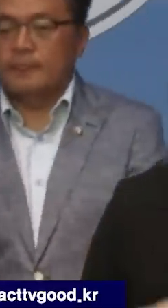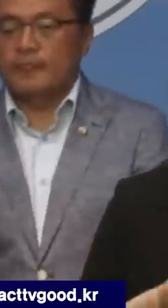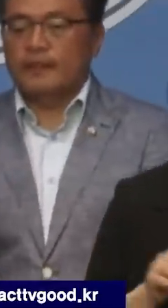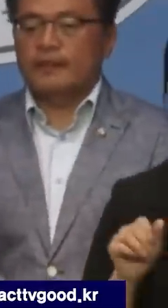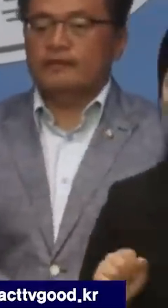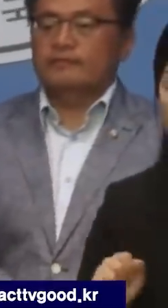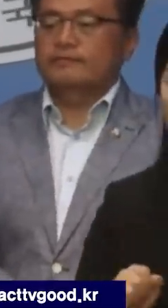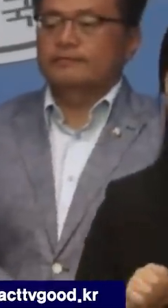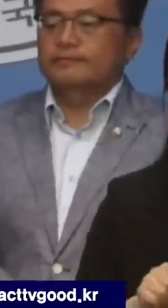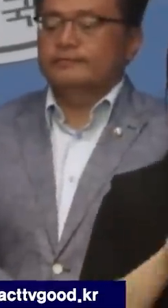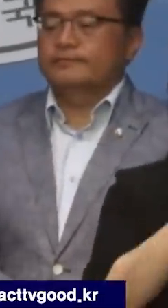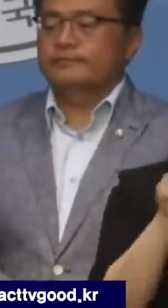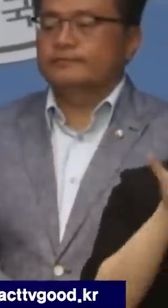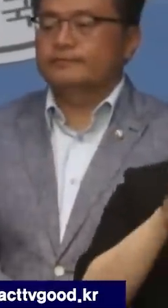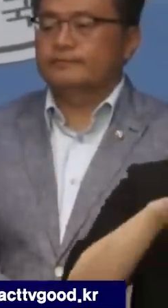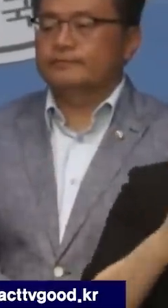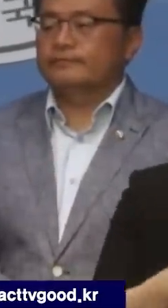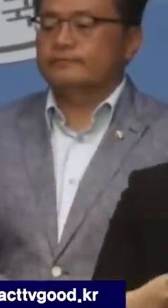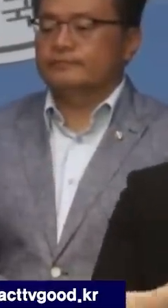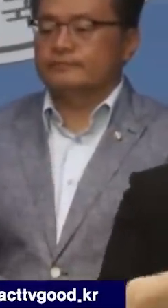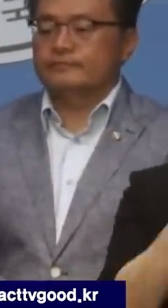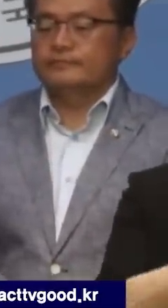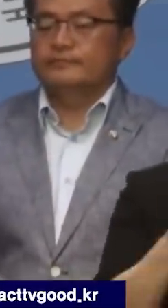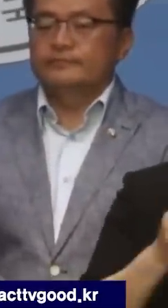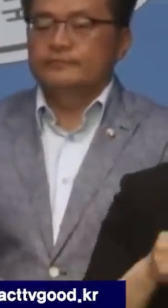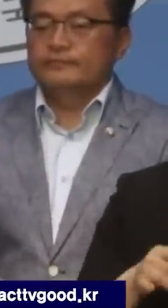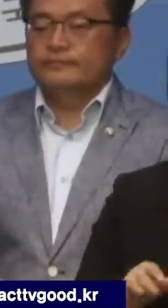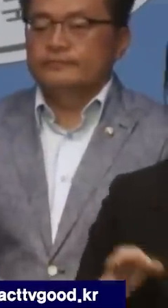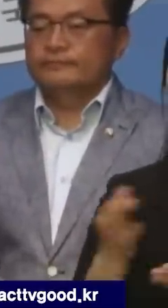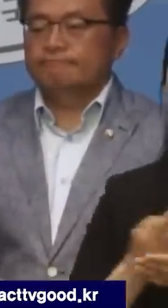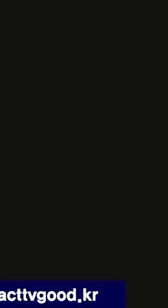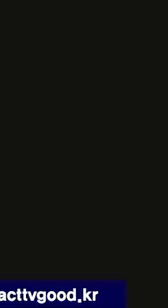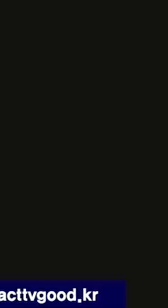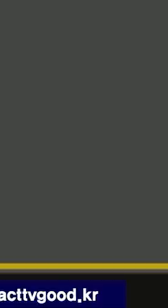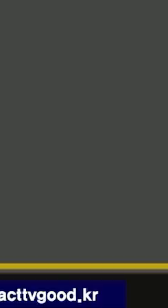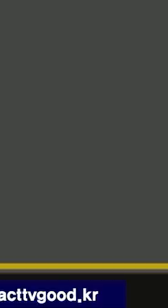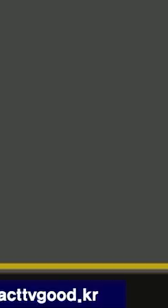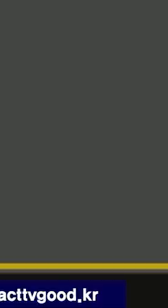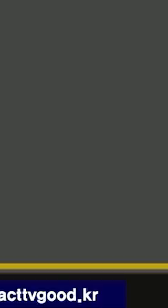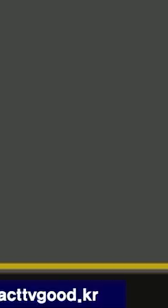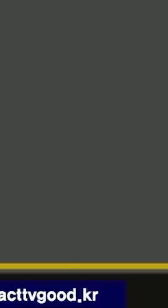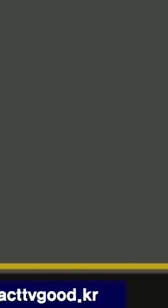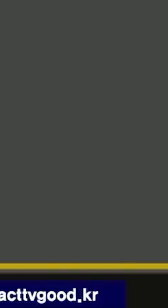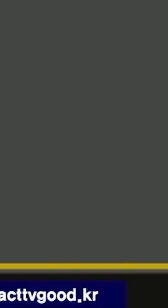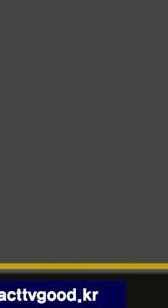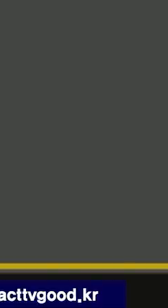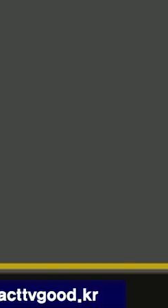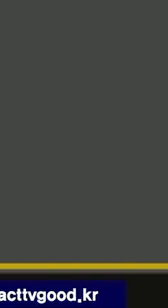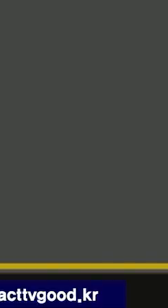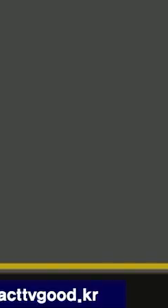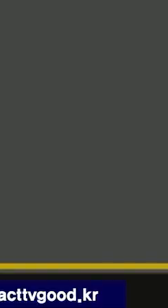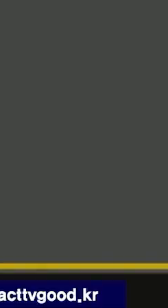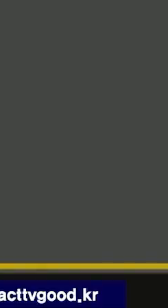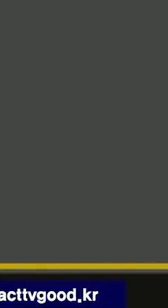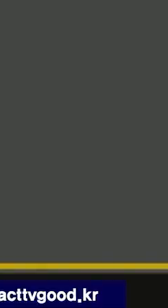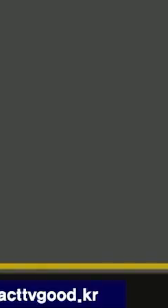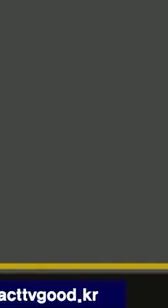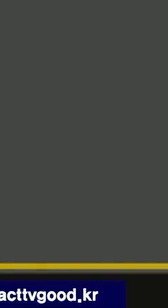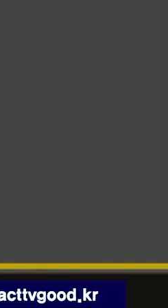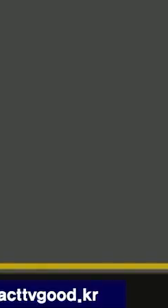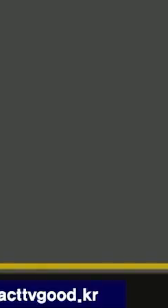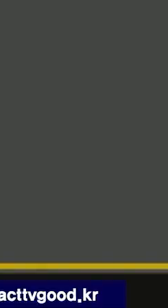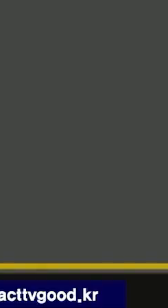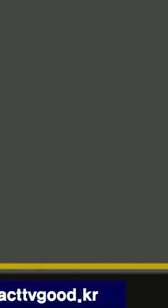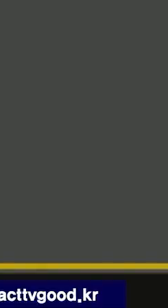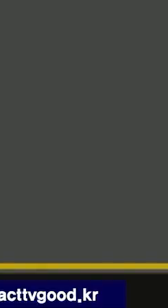안녕하십니까. 망원시장 상인 김진철입니다. 요즘 시장에서 일어나는